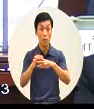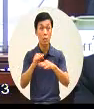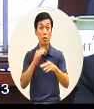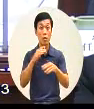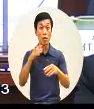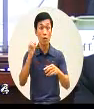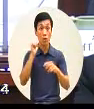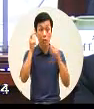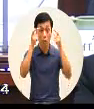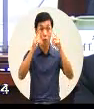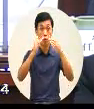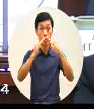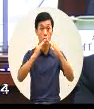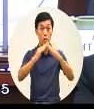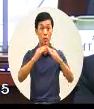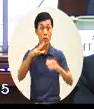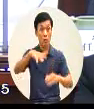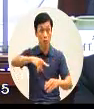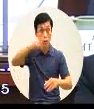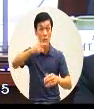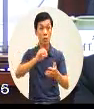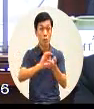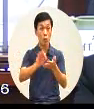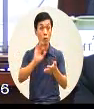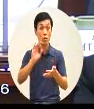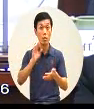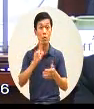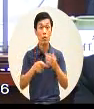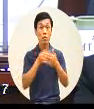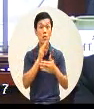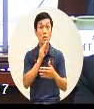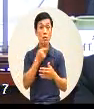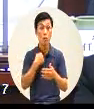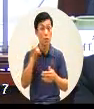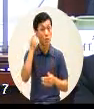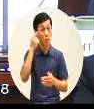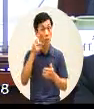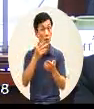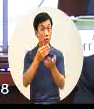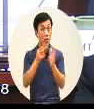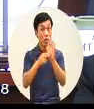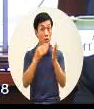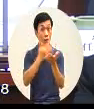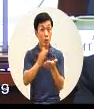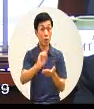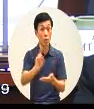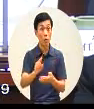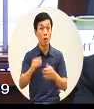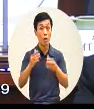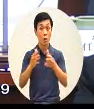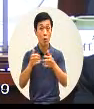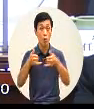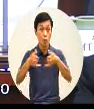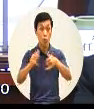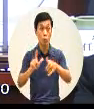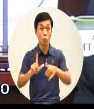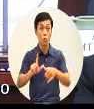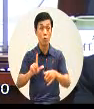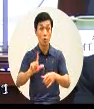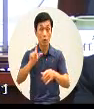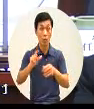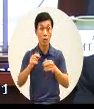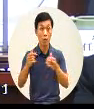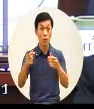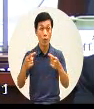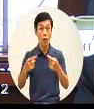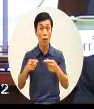用哈。那我们是因为想要化被动为主动，来解决现在所谓的陆地上面产生的一些弊端哈。那当